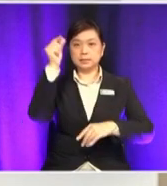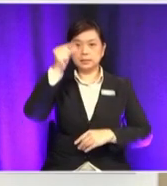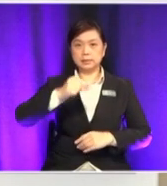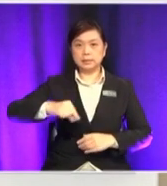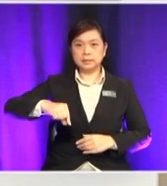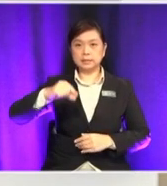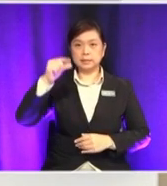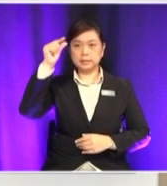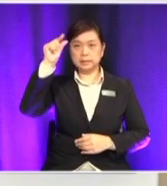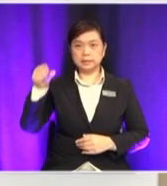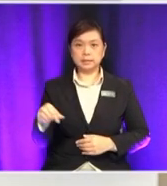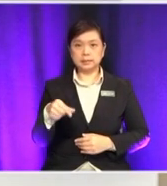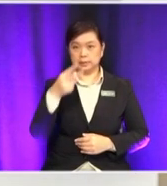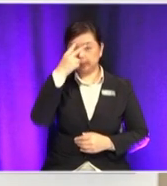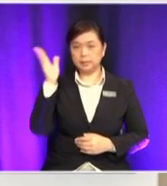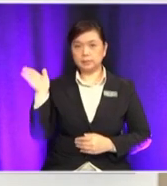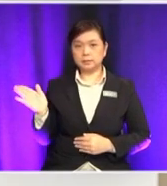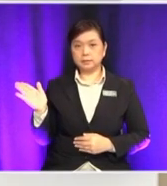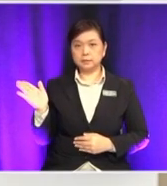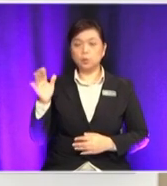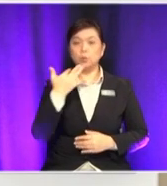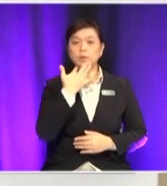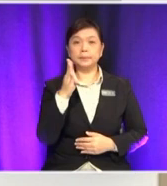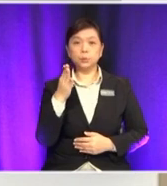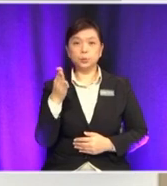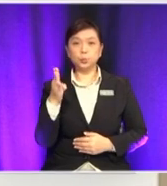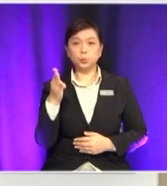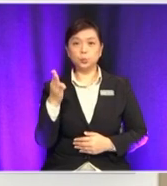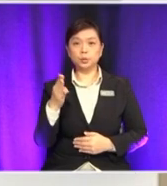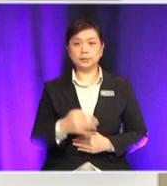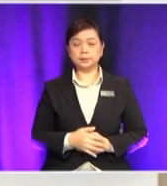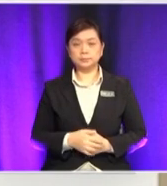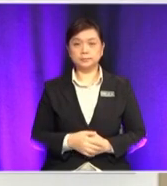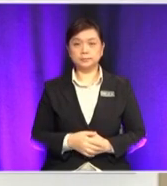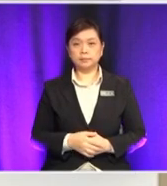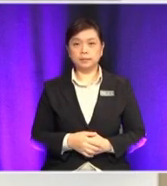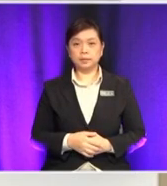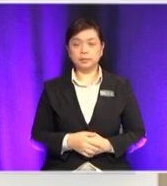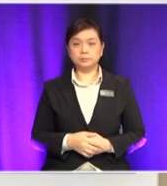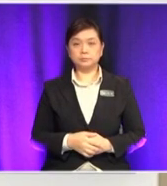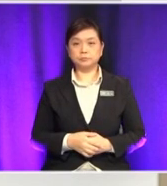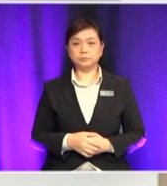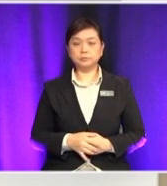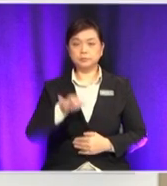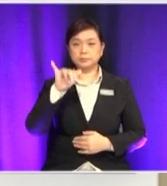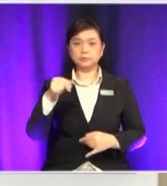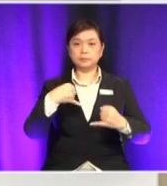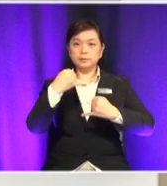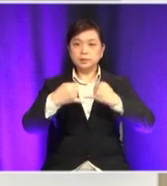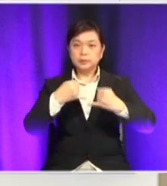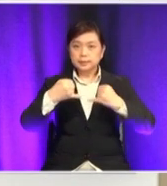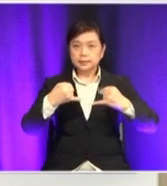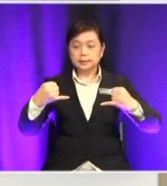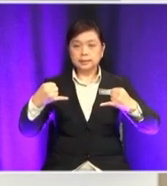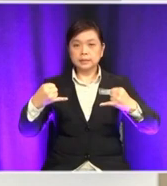ini ah Oke warna biru nah yang ber- yang terikat pada eee